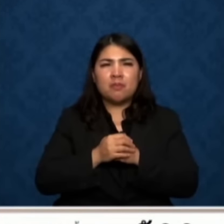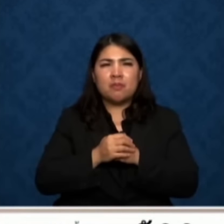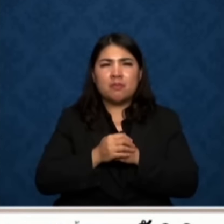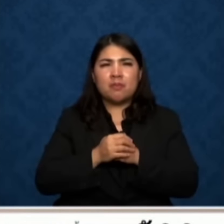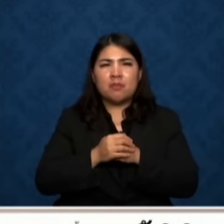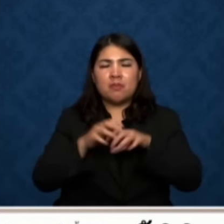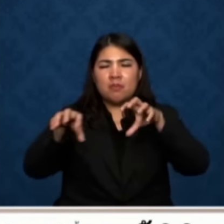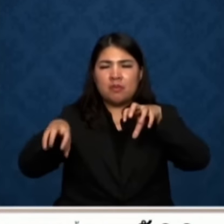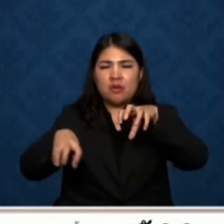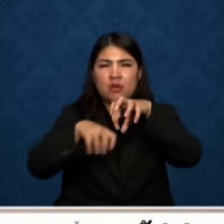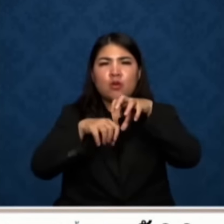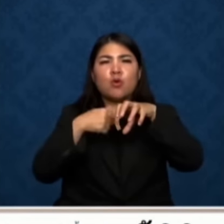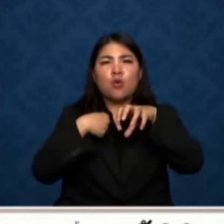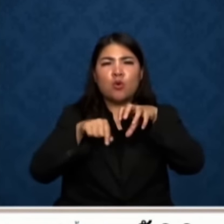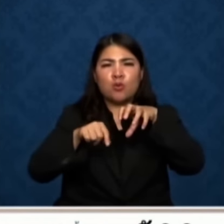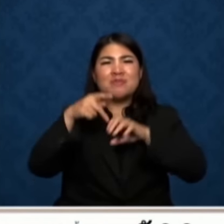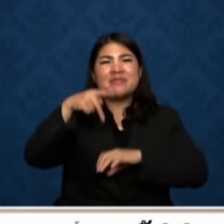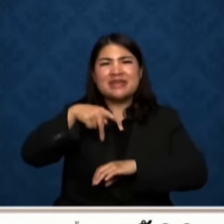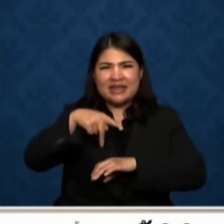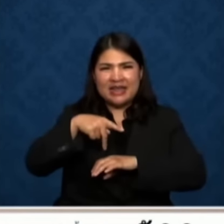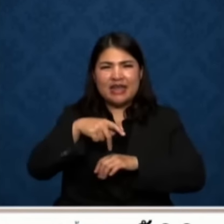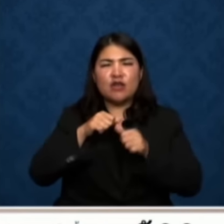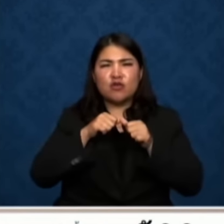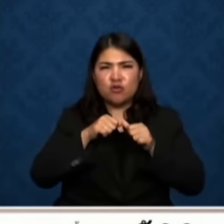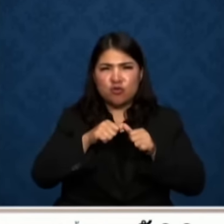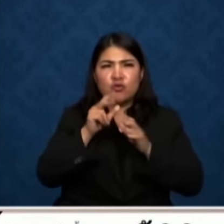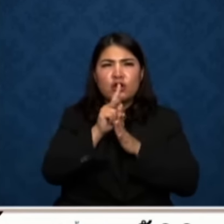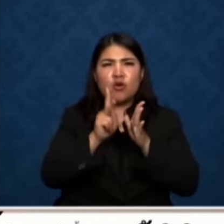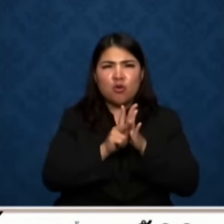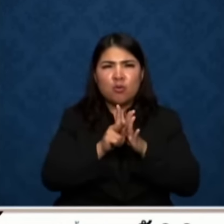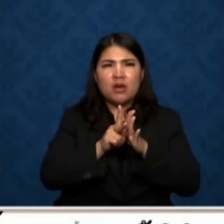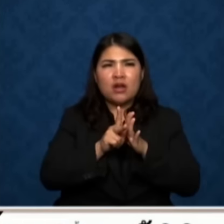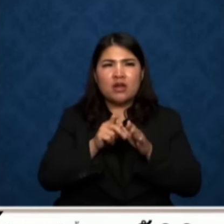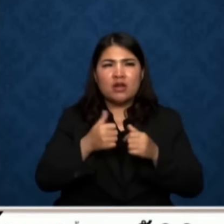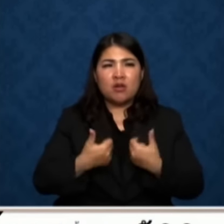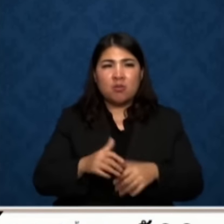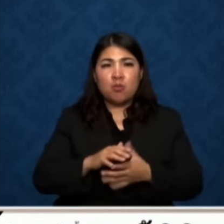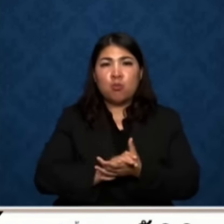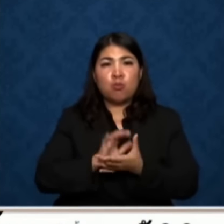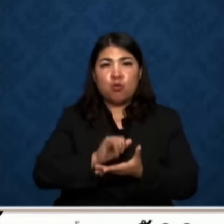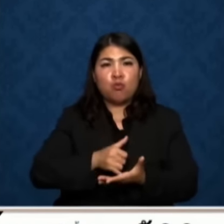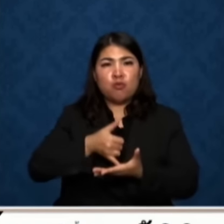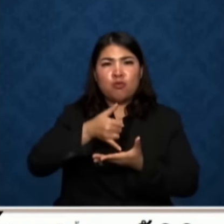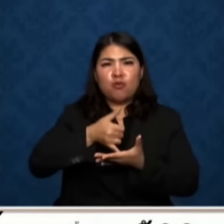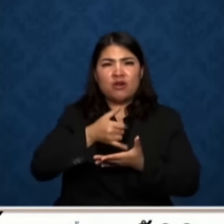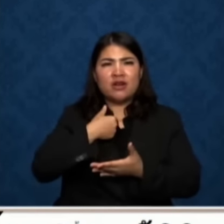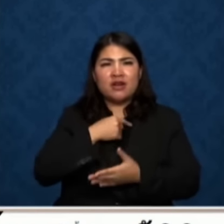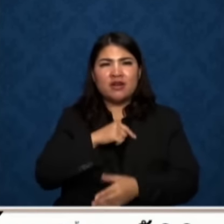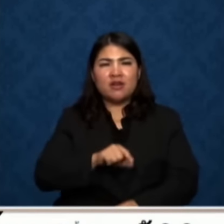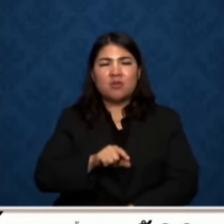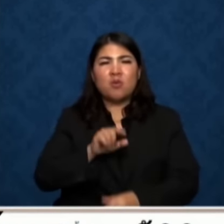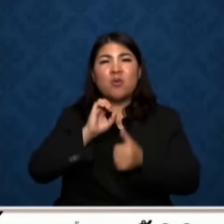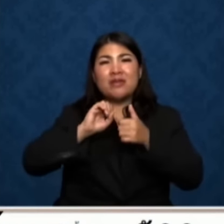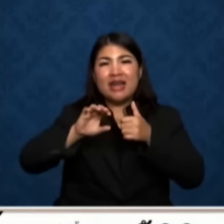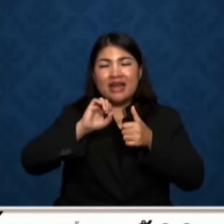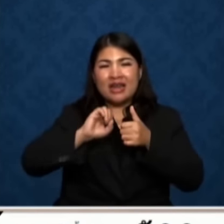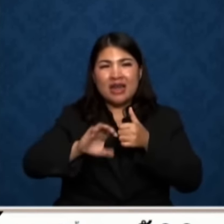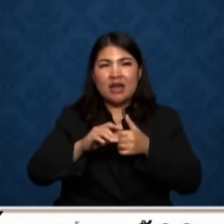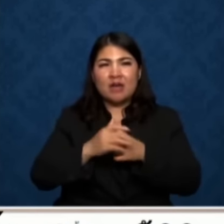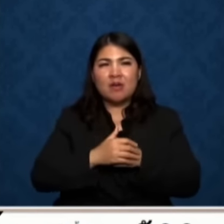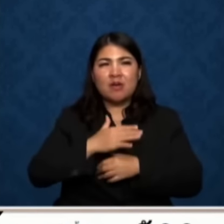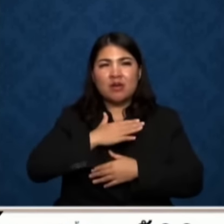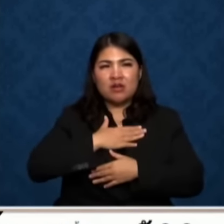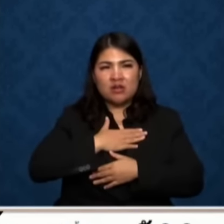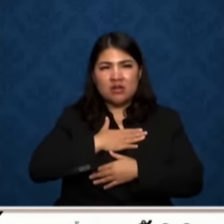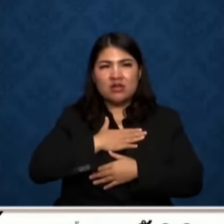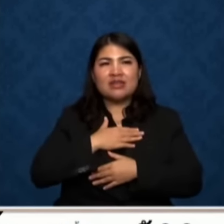ามกฎหมายนั้นความเกี่ยวเนื่องเป็นอย่างนี้ครับเพราะนั้นผมลุกขึ้นตรงนี้เนี่ยลุกขึ้นฐานะที่ผมแนะนำว่าผมน